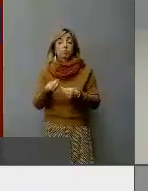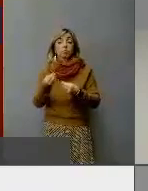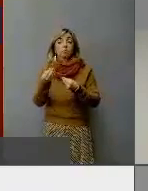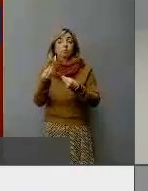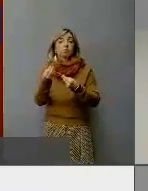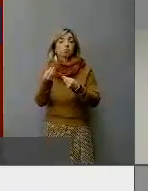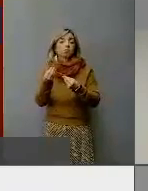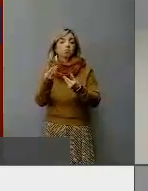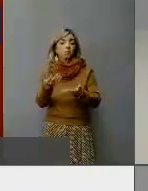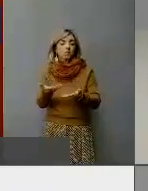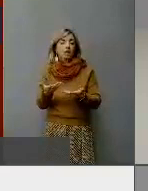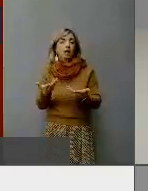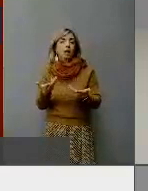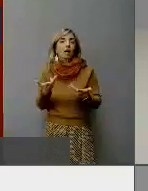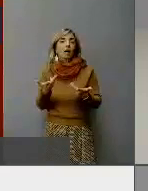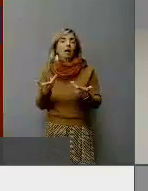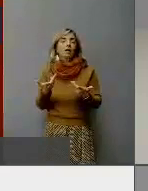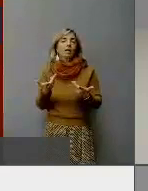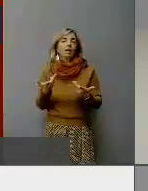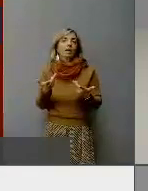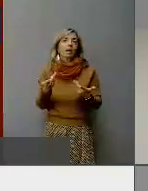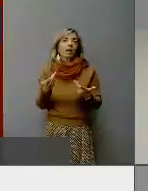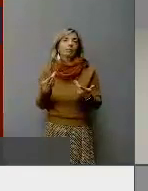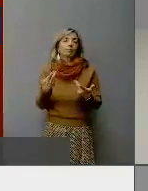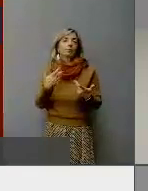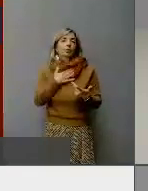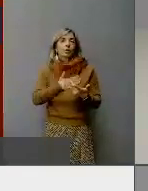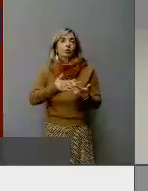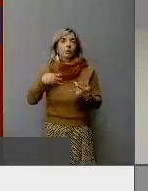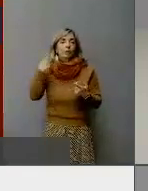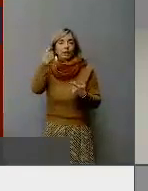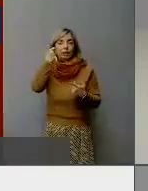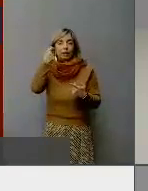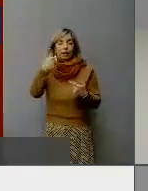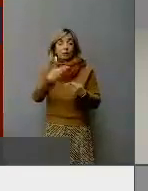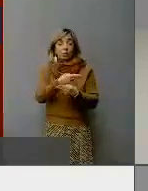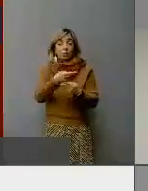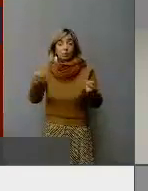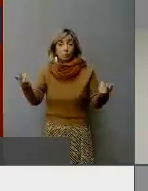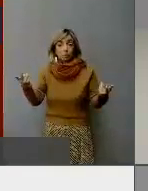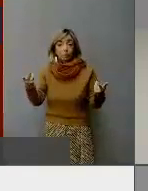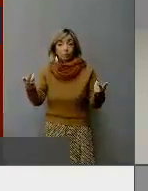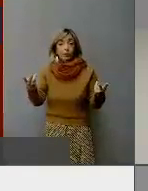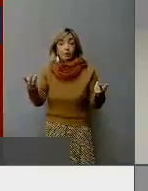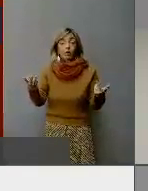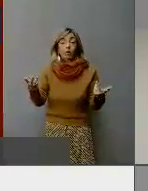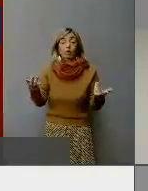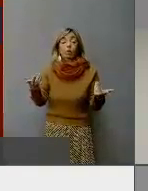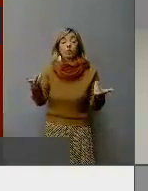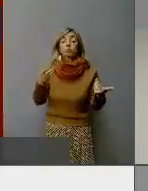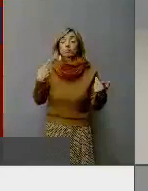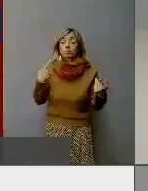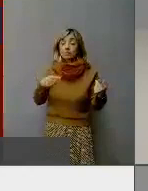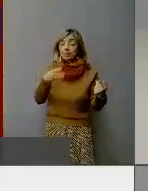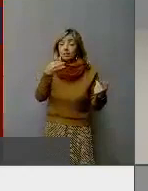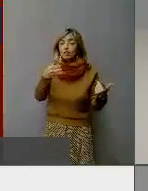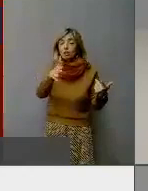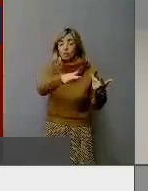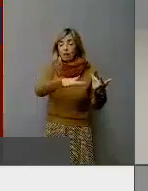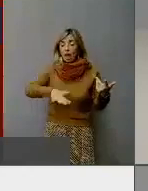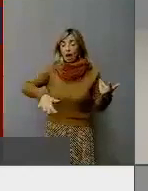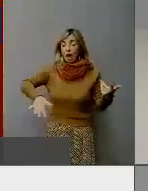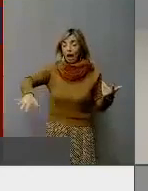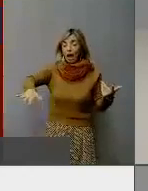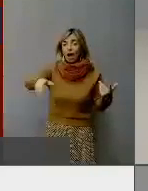ampia e più grande di interesse pubblico che può essere quello di avere a maggiori aree a disposizione per i residenti